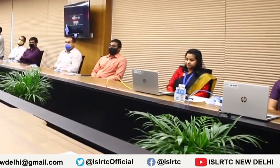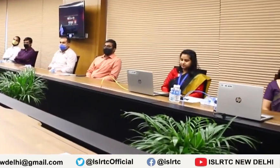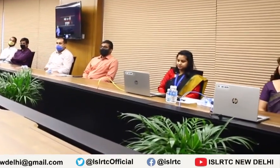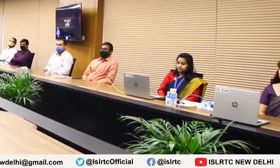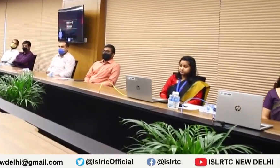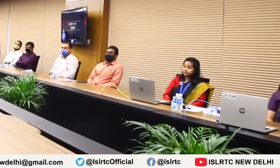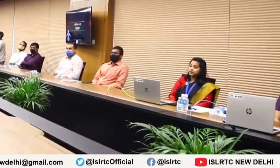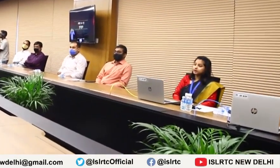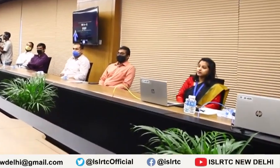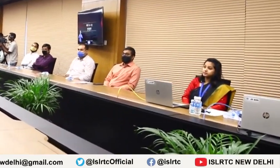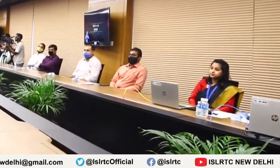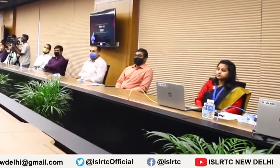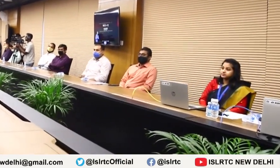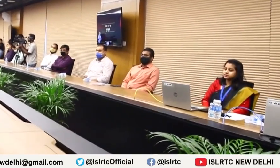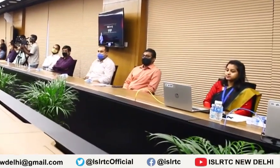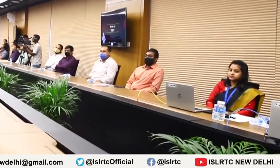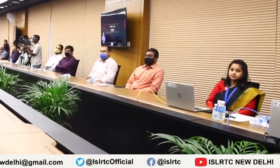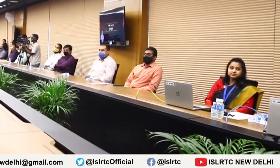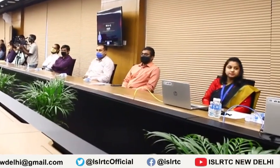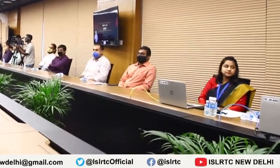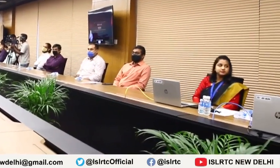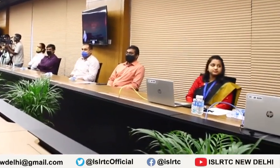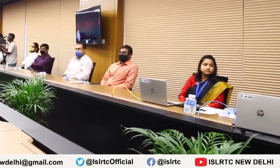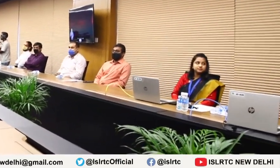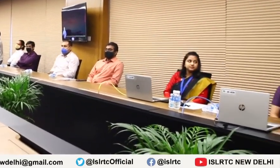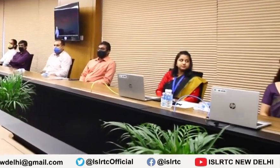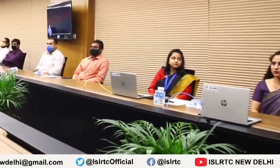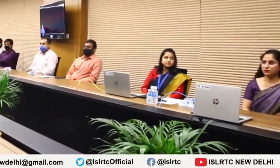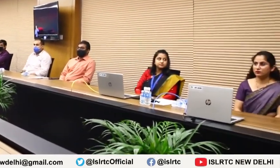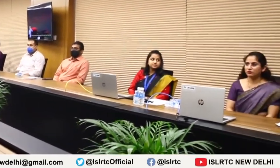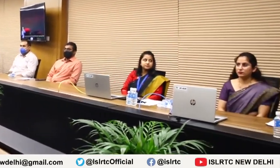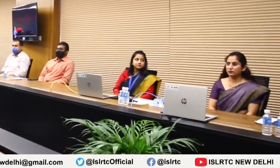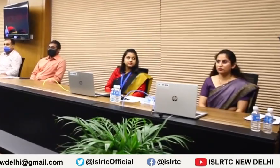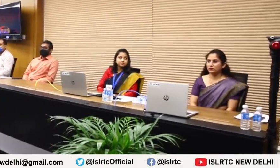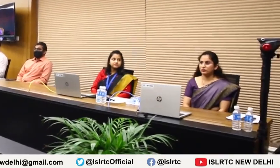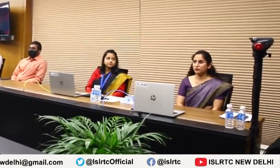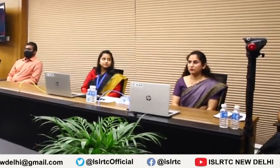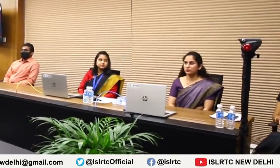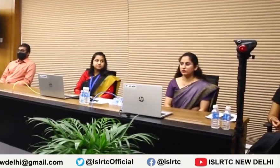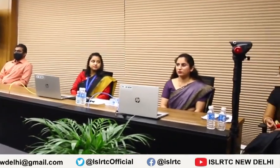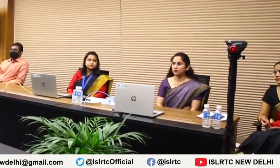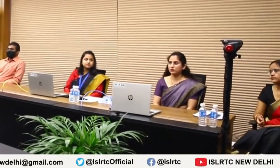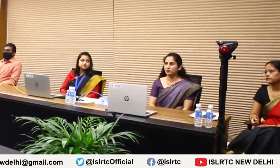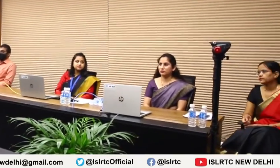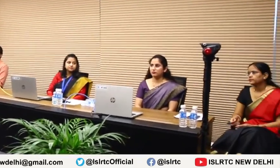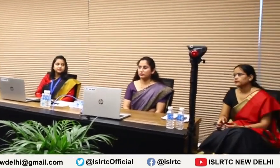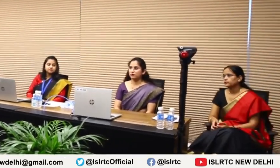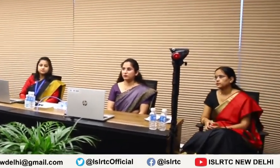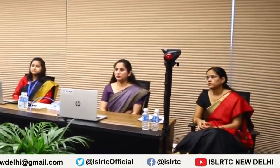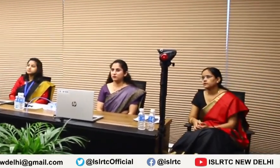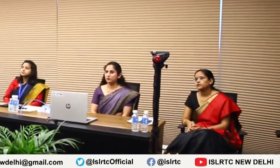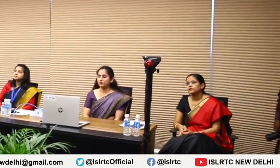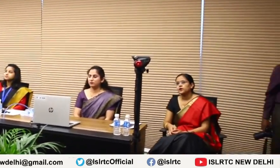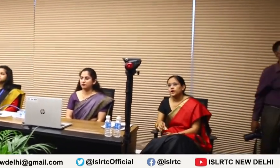कक्षा 9वीं से 12वीं क्षेत्र चुटकुला। द्वितीय पुरस्कार लखनऊ के सेंट फ्रांसिस स्कूल